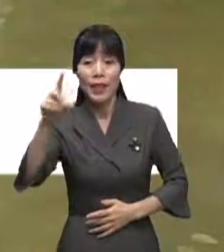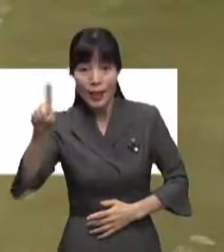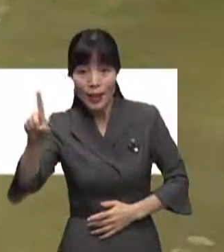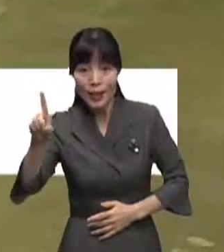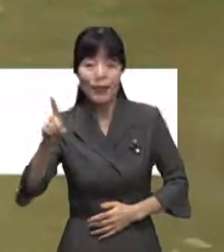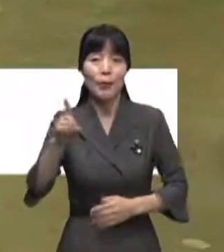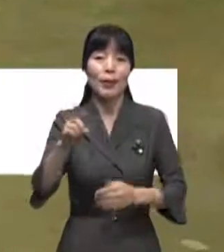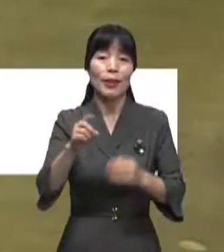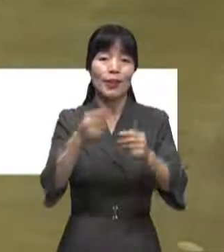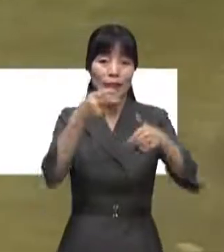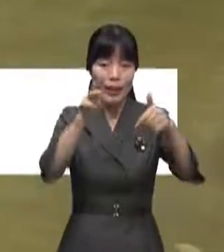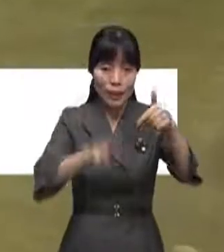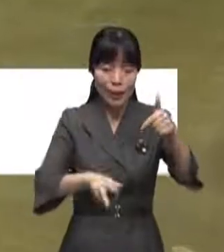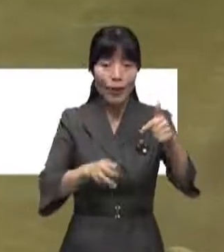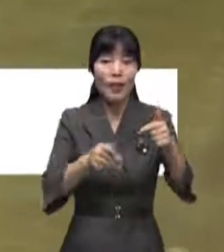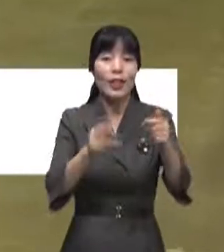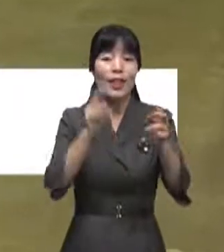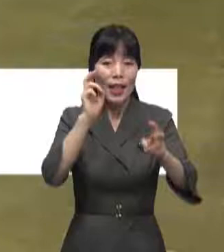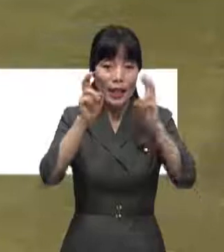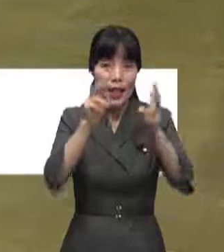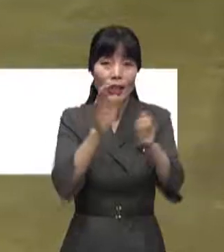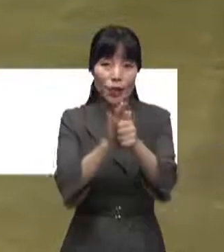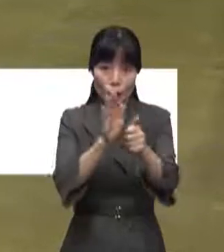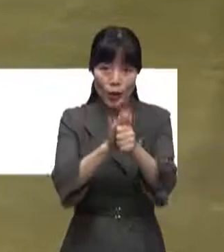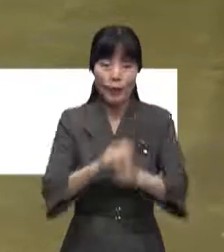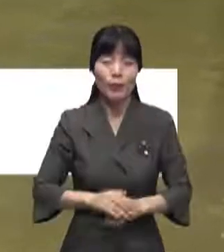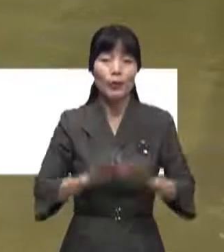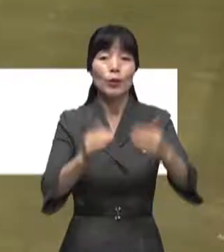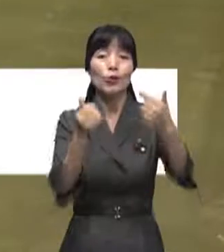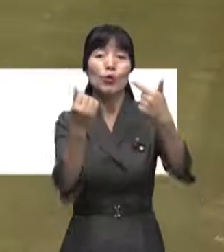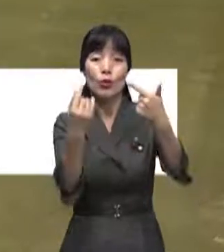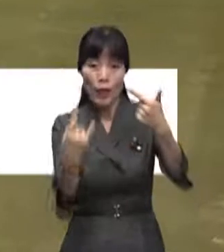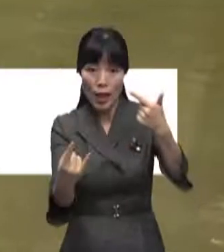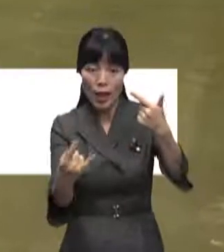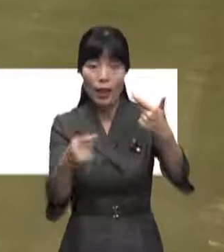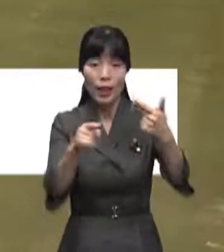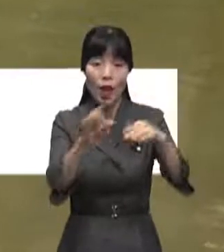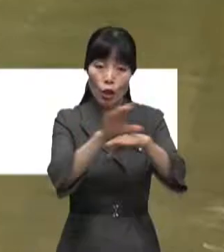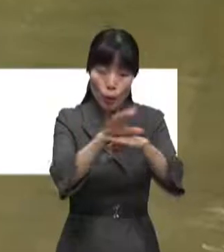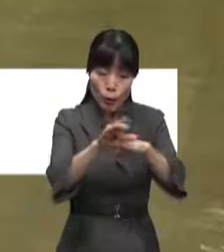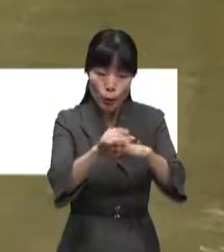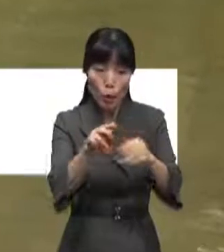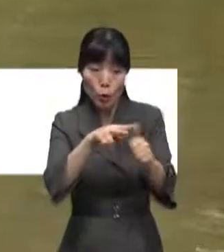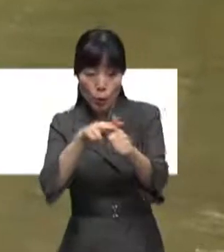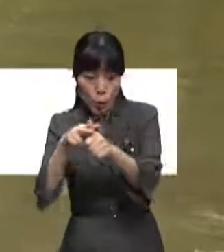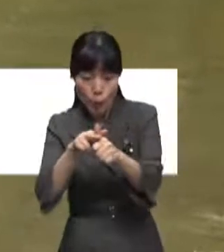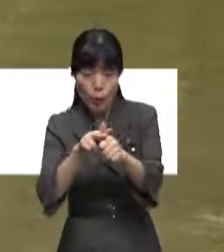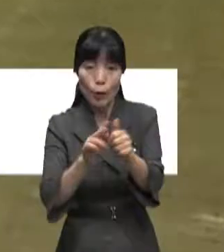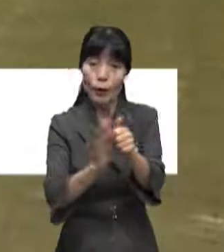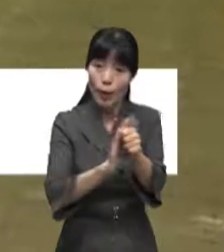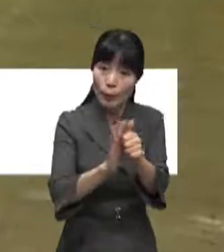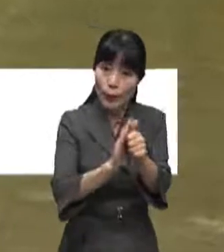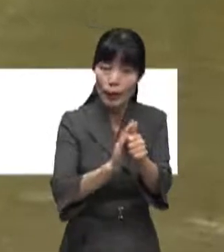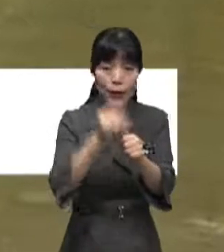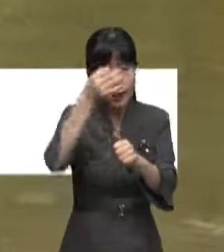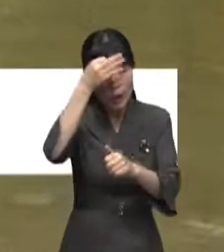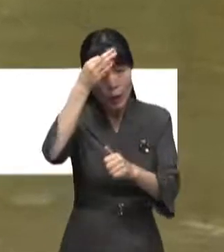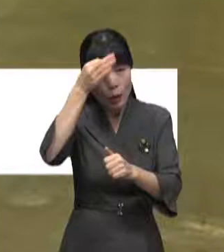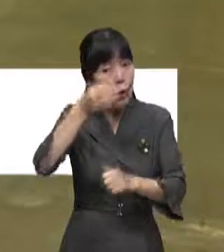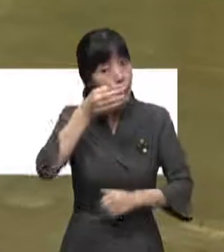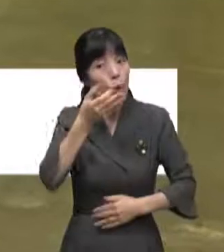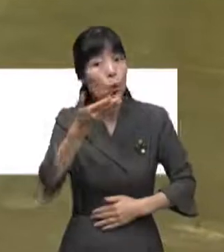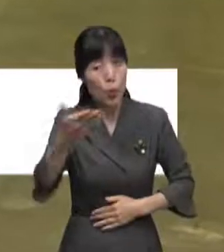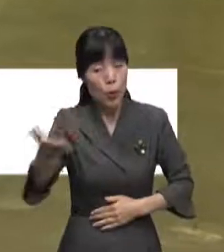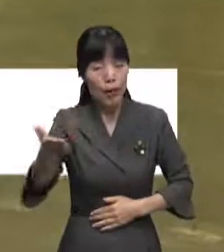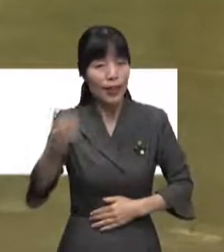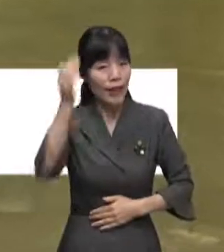지원합니다. 올해 6회째를 맞는 이번 행사는 소프트웨어와 정보기술 서비스 분야 기업과 기술을 선보이는